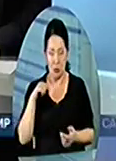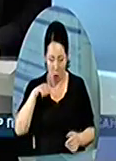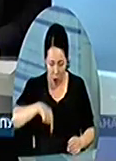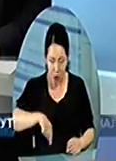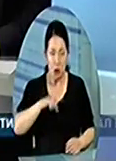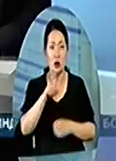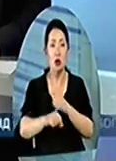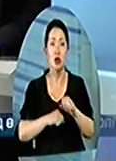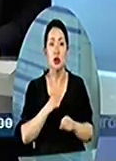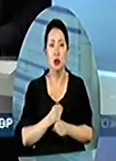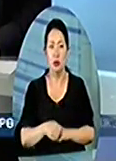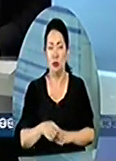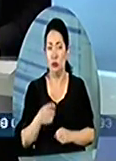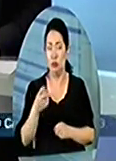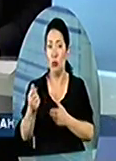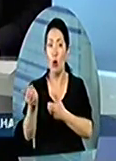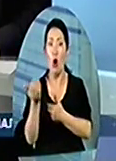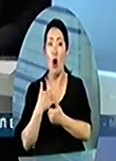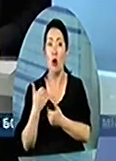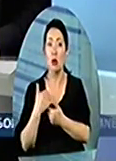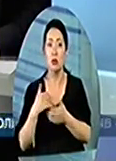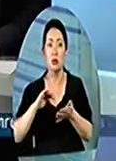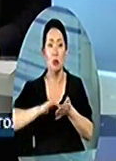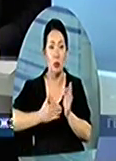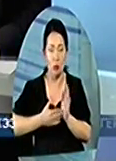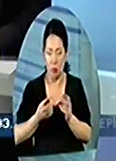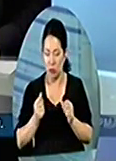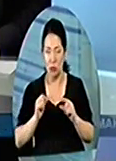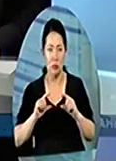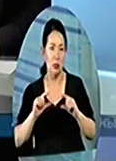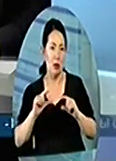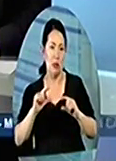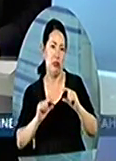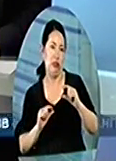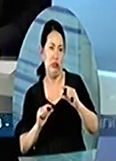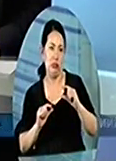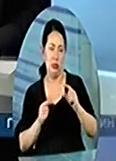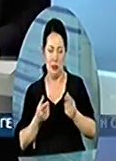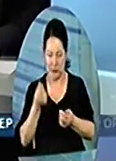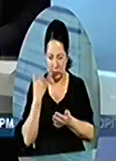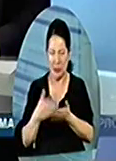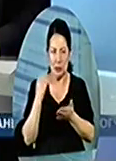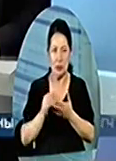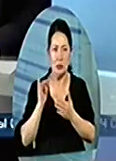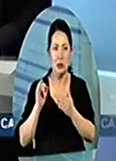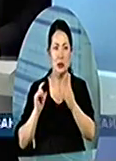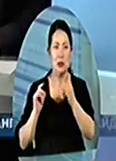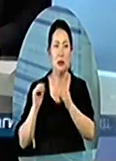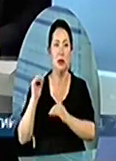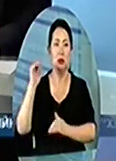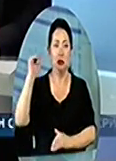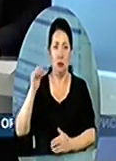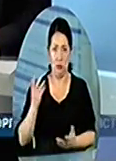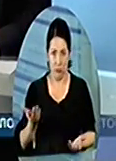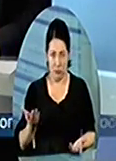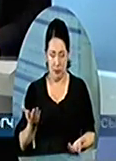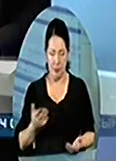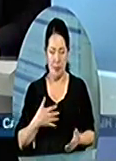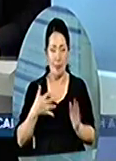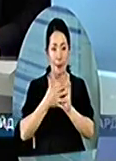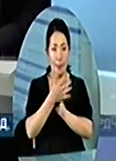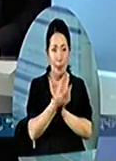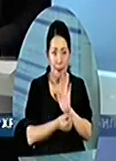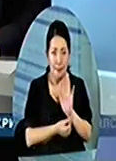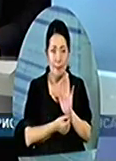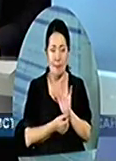бол төсвийн орлого бол төлөвлөсөн хэмжээнд бол байгаагүй. Төсвийн зардал бол харин эсэргээрээ бол нэмэгдсэн байж байгаа. Төсвөөс гадуур нэлээд